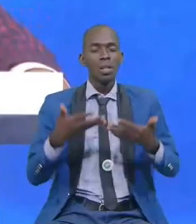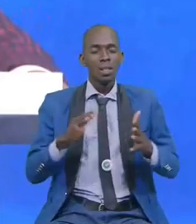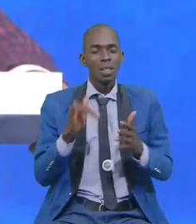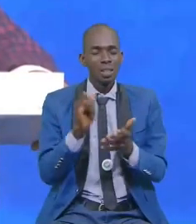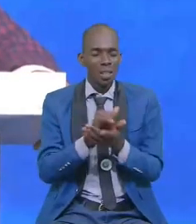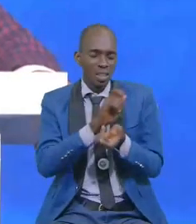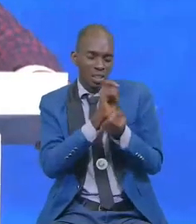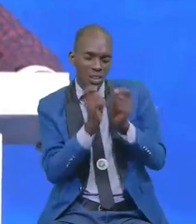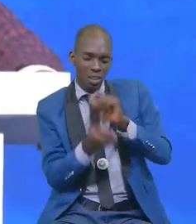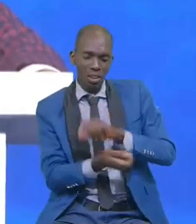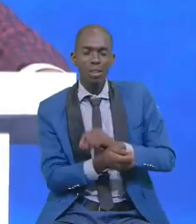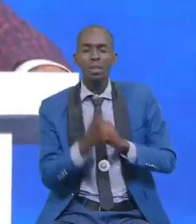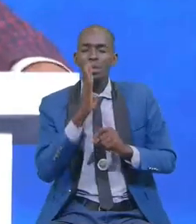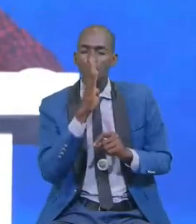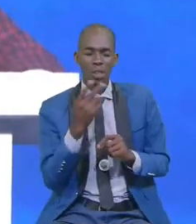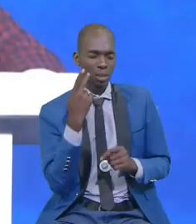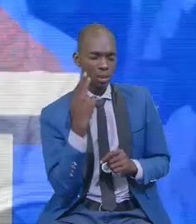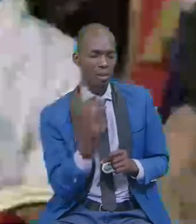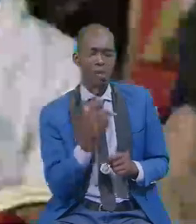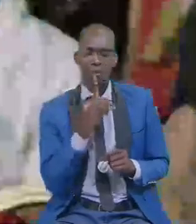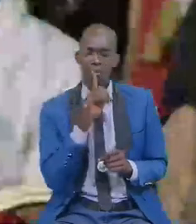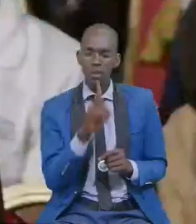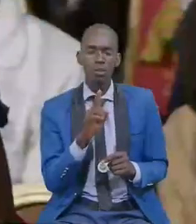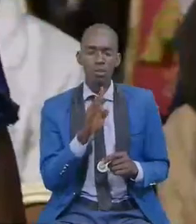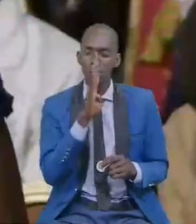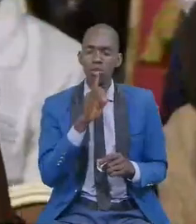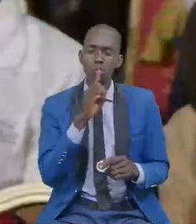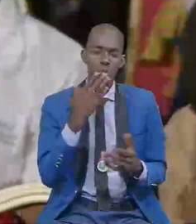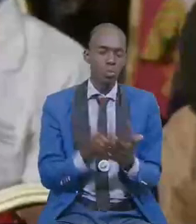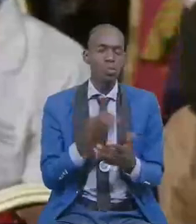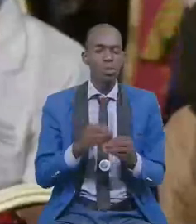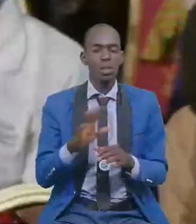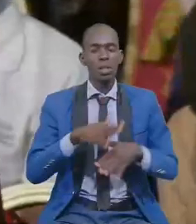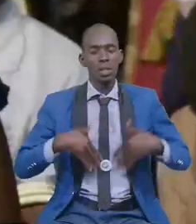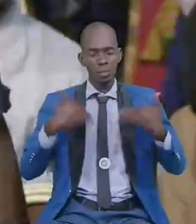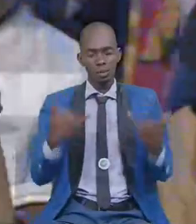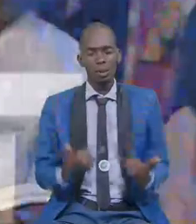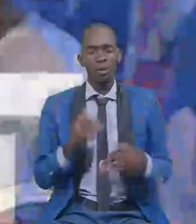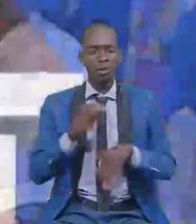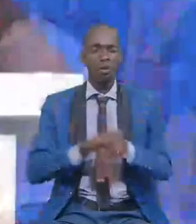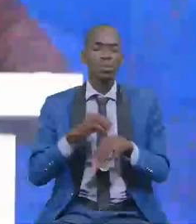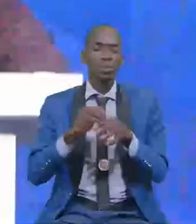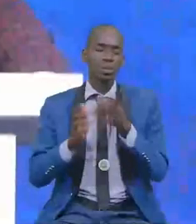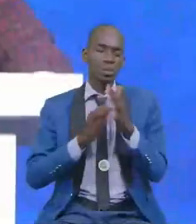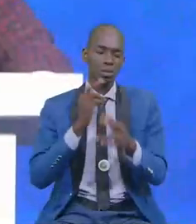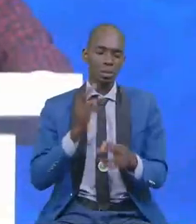Que la transformation de leur vie soit maintenant évidente au nom de Jésus.